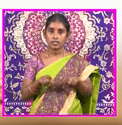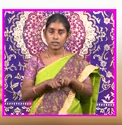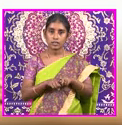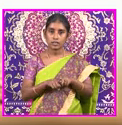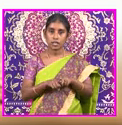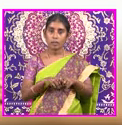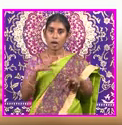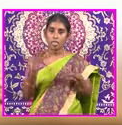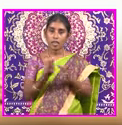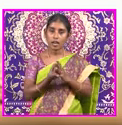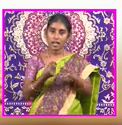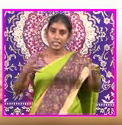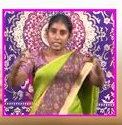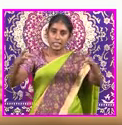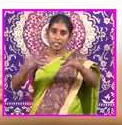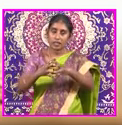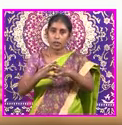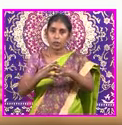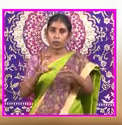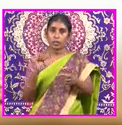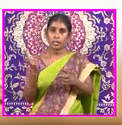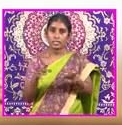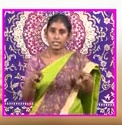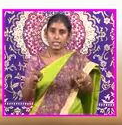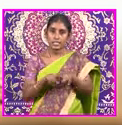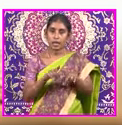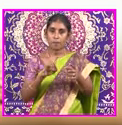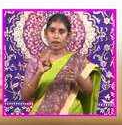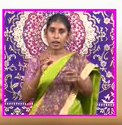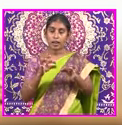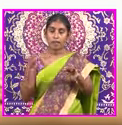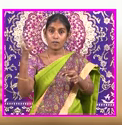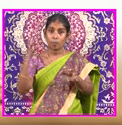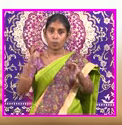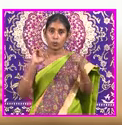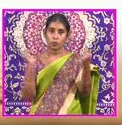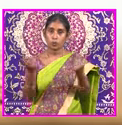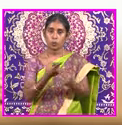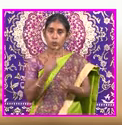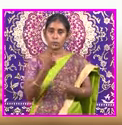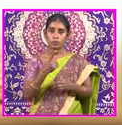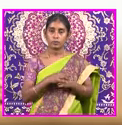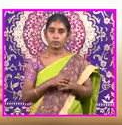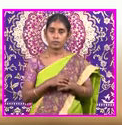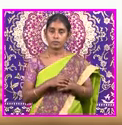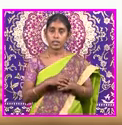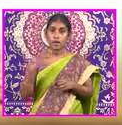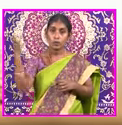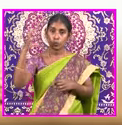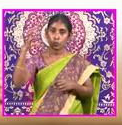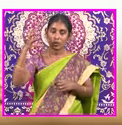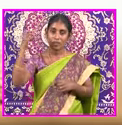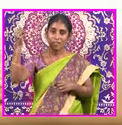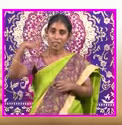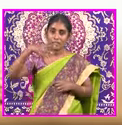நிலையங்களை இணைக்கக்கூடிய கோடு சம சூரிய வெளிச்ச கோடு. அடுத்தது ஐசோலோபார், சம காற்றழுத்த